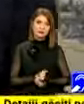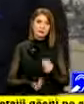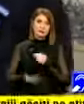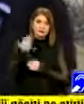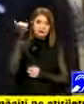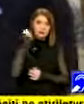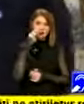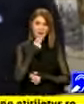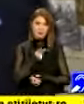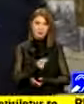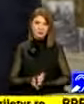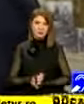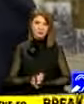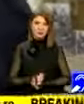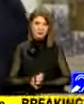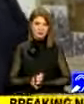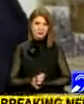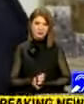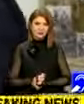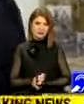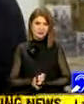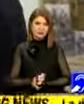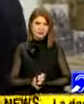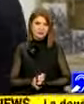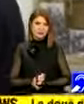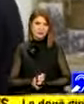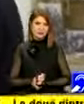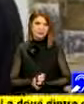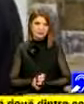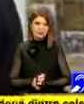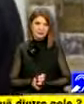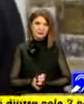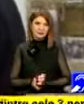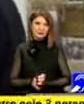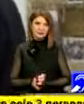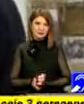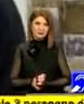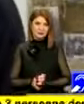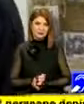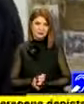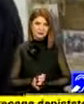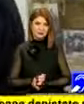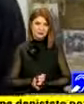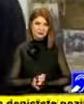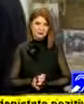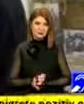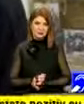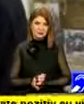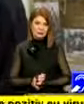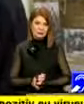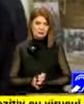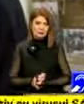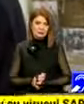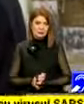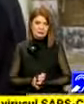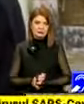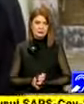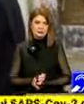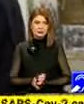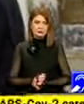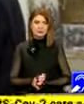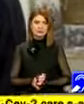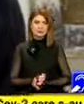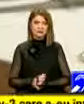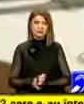poate se vede în sat partea. Informațiile pe care le aveam erau